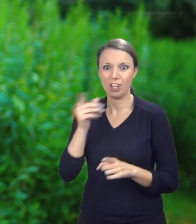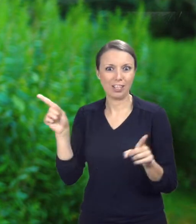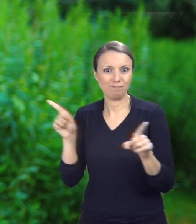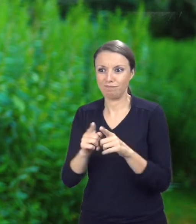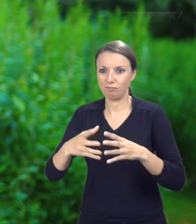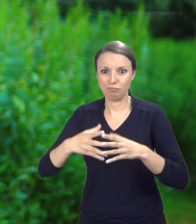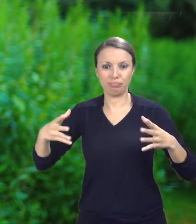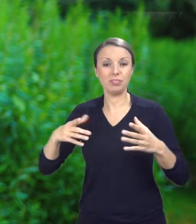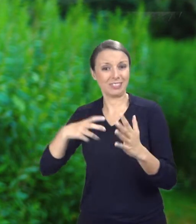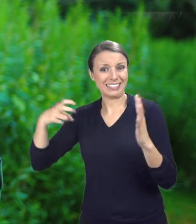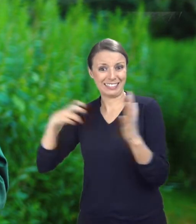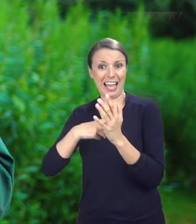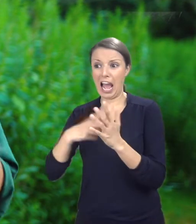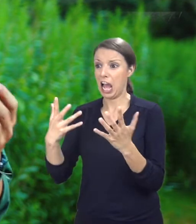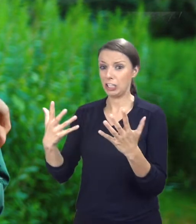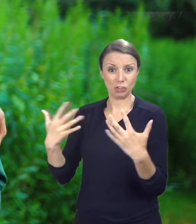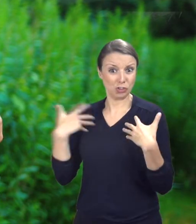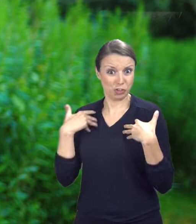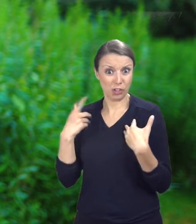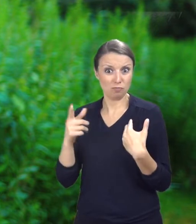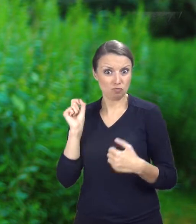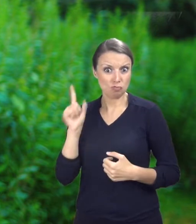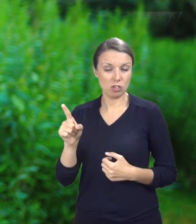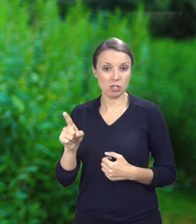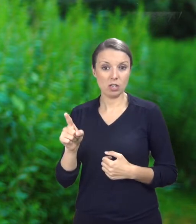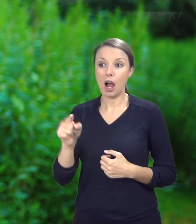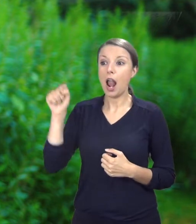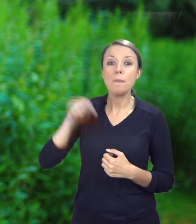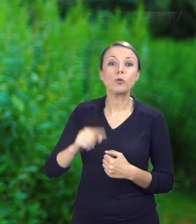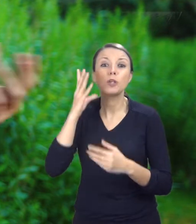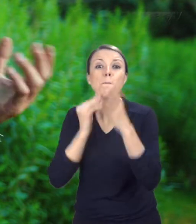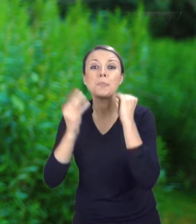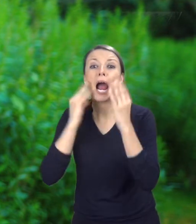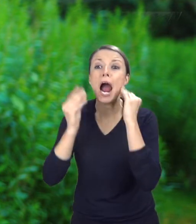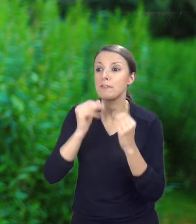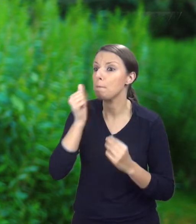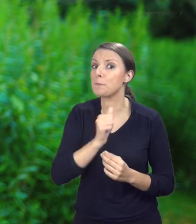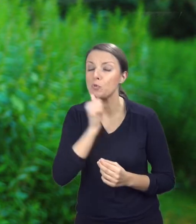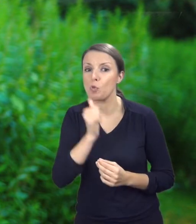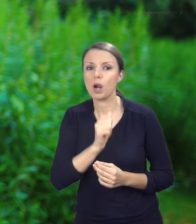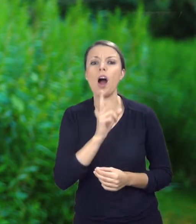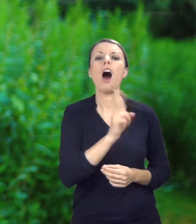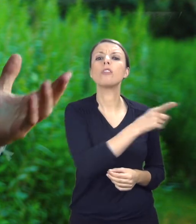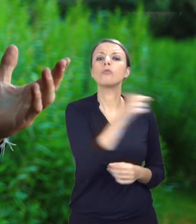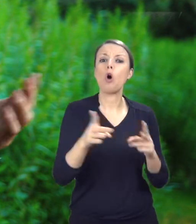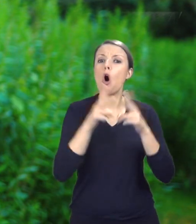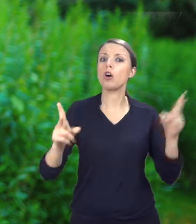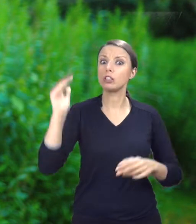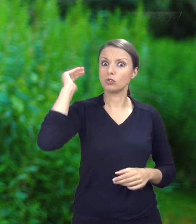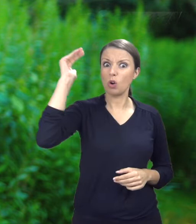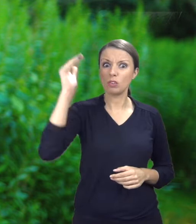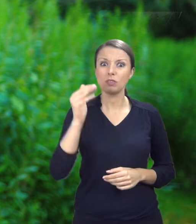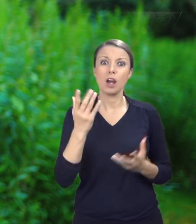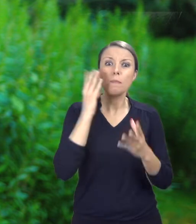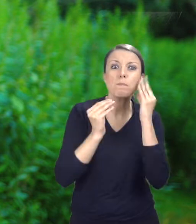cech istoty żywej. Żeby to wszystko odkryć, no wystarczy się tym ogniem bawić, ale kto z Was bawił się ogniem w życiu